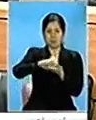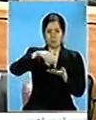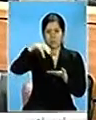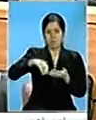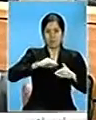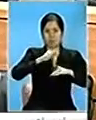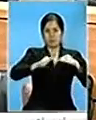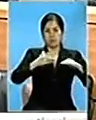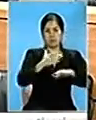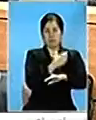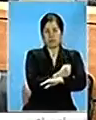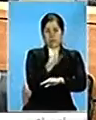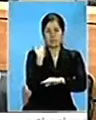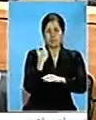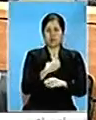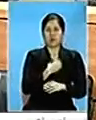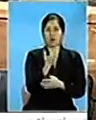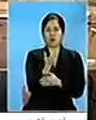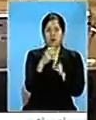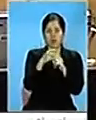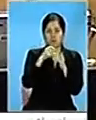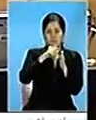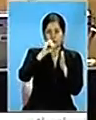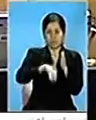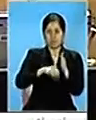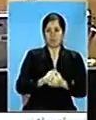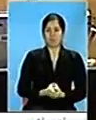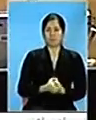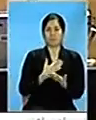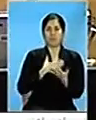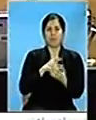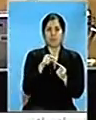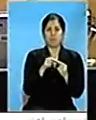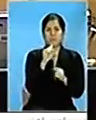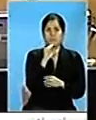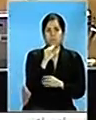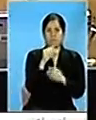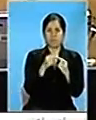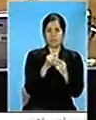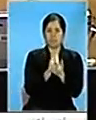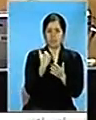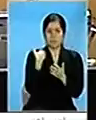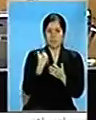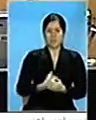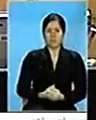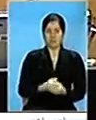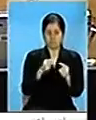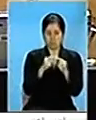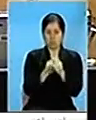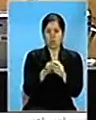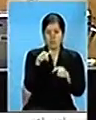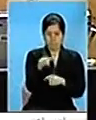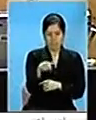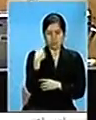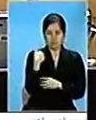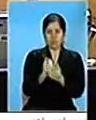ดีขึ้นฮะท่านประธานครับ เมื่อกี้ผมปิดไมค์นะผมไม่ให้พูดออกไปผมปิดไมค์ใช่ถ้าผมปิด